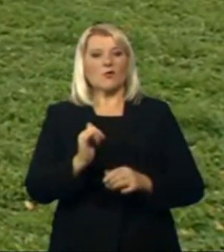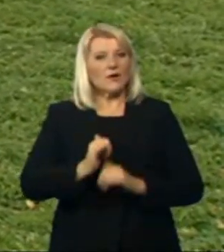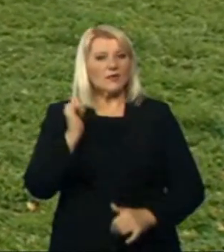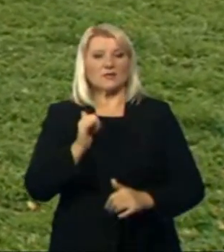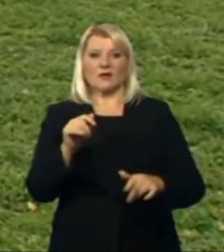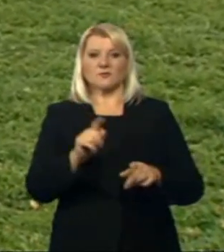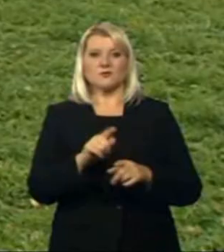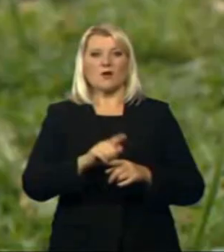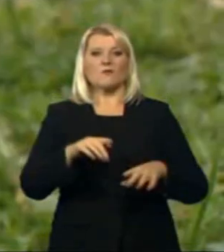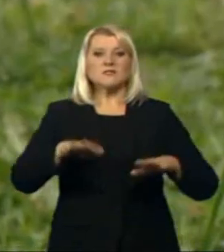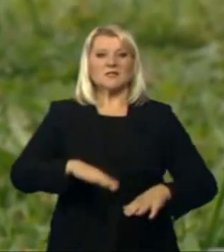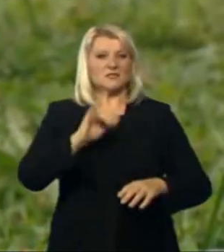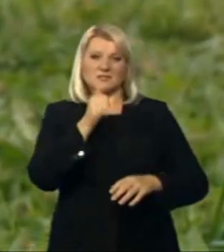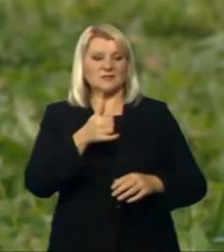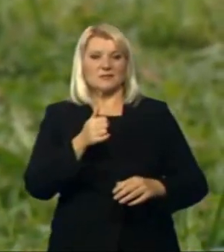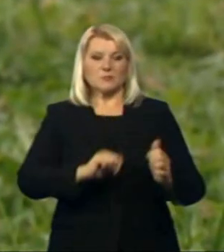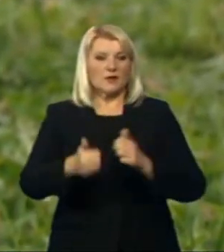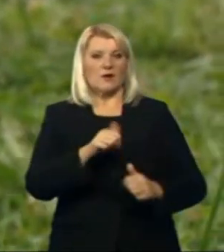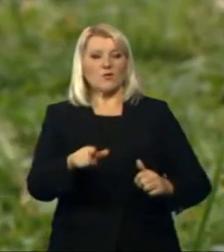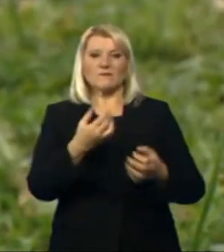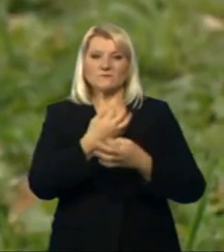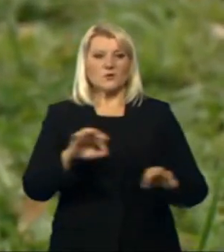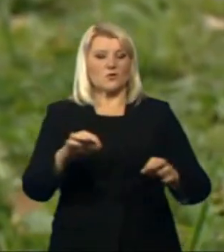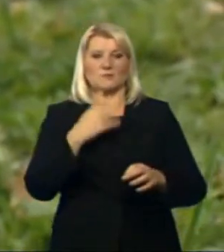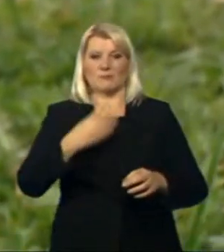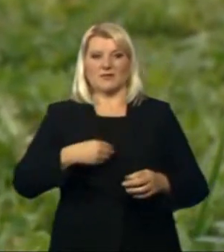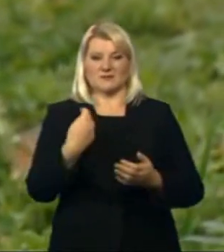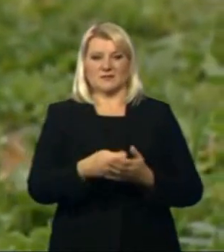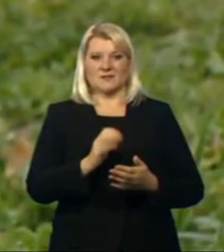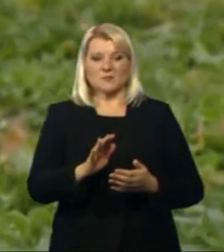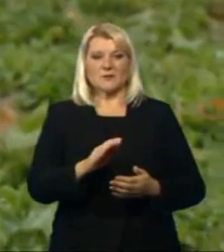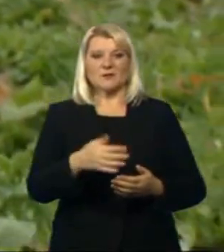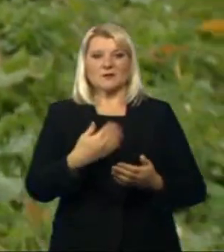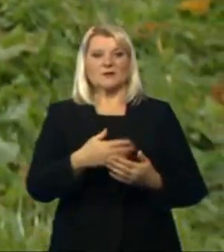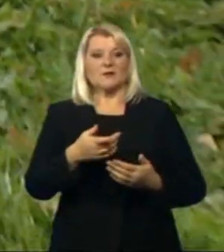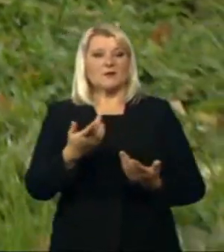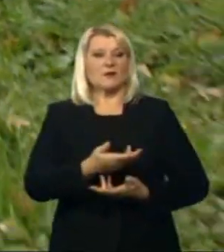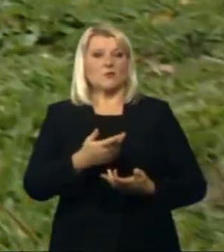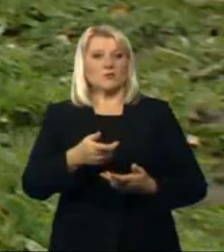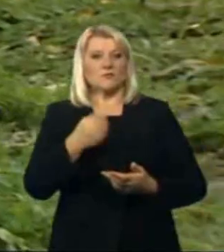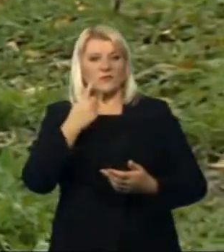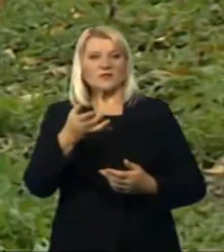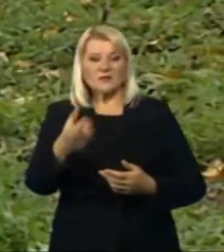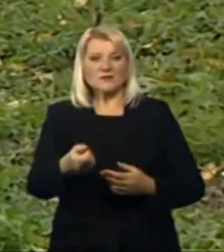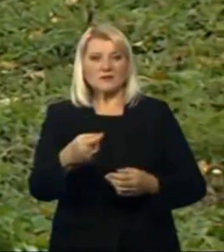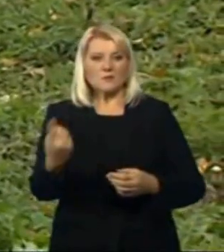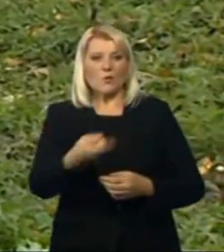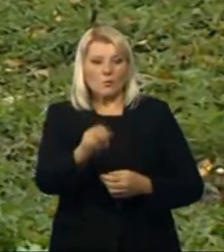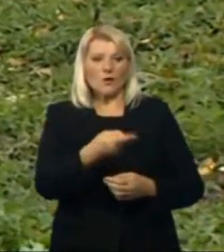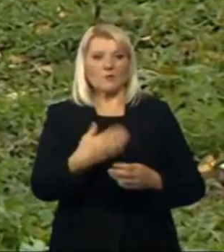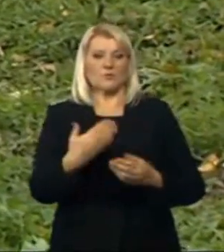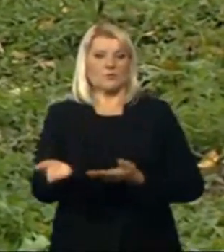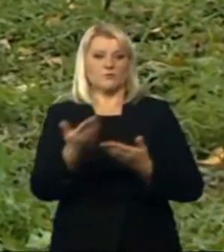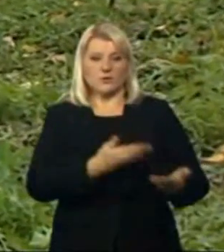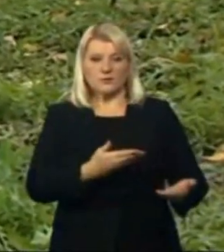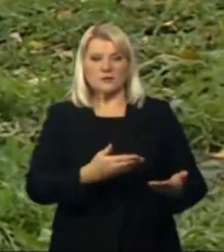hlídač a žádný gaučovník. Je to svobodomyslný pejsek, který ho potkali, jak se tady toulá po Němčovicích.